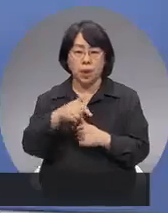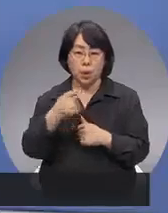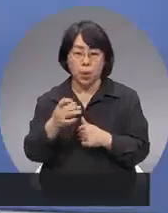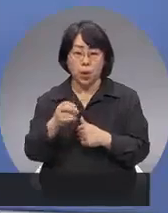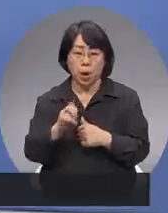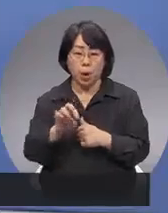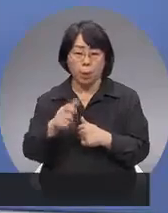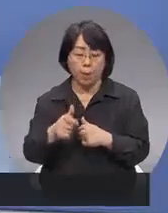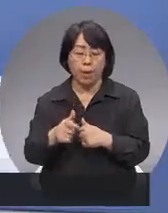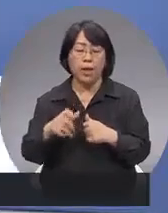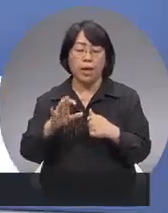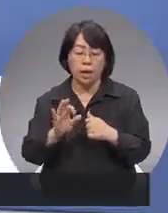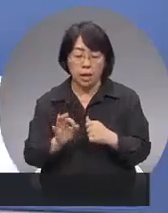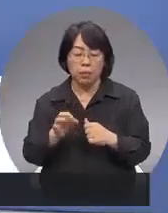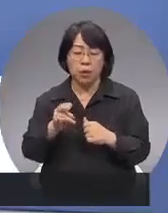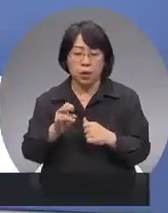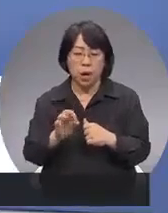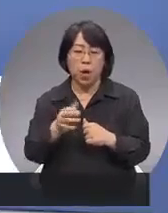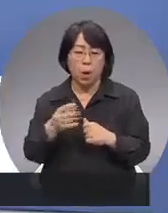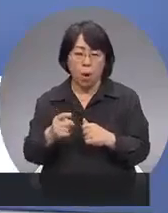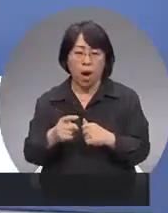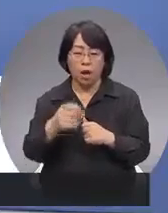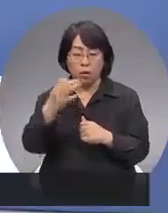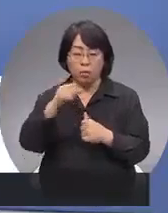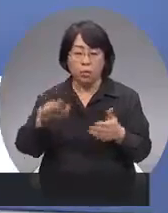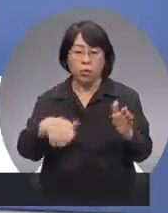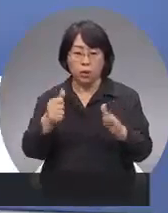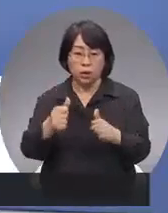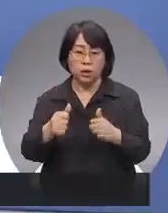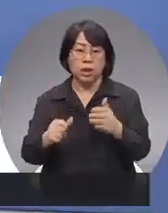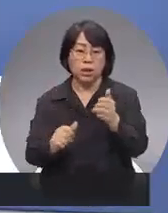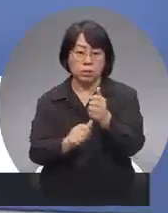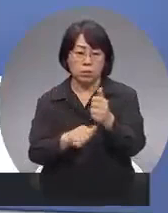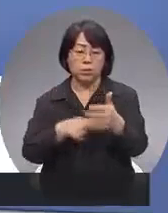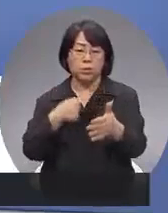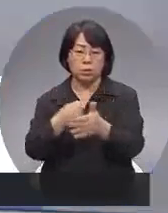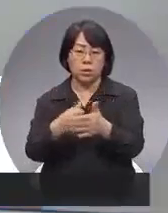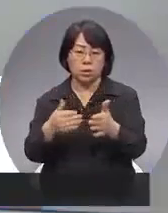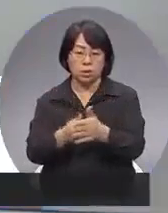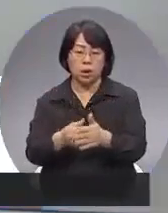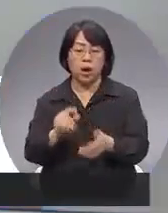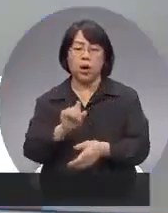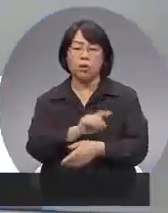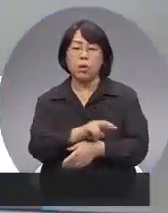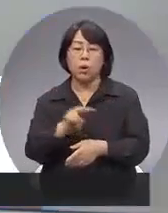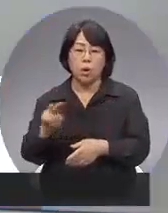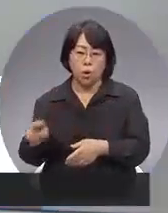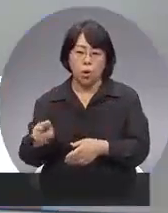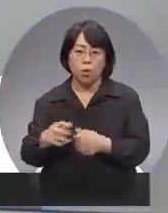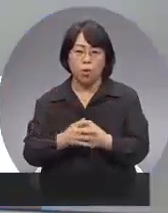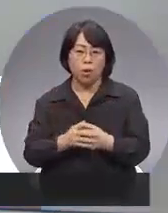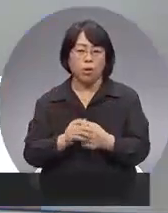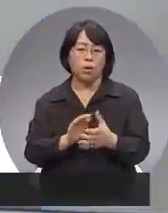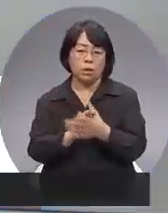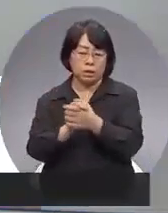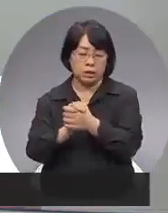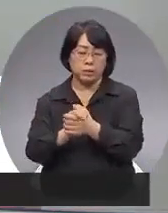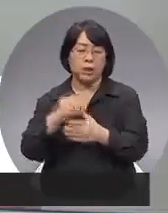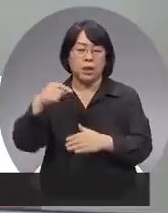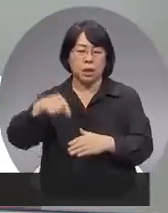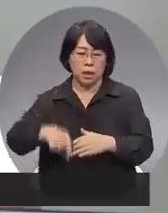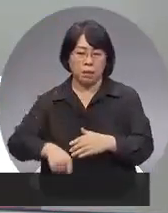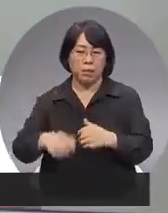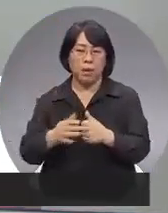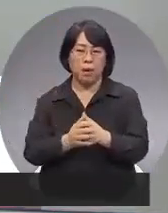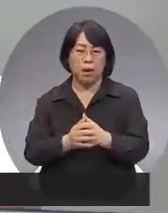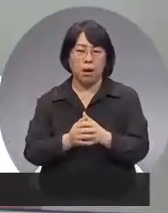노영민, 김영환 두 후보가 충북지사 후보로 확정된 뒤 서로가 부담스럽다고 할 만큼 개인적인 인연이 깊은데요.